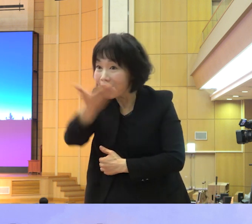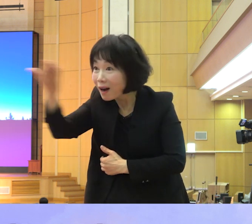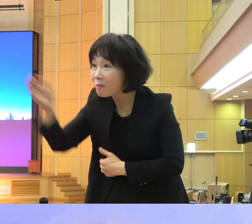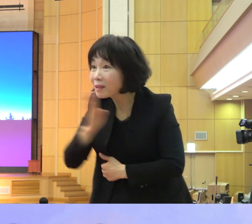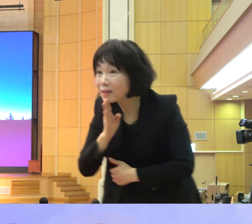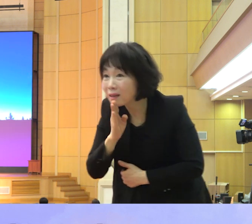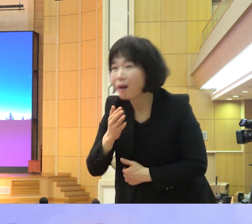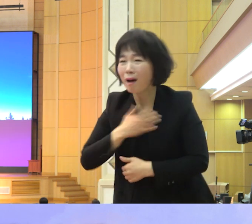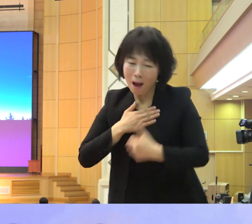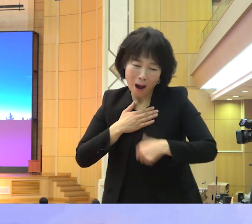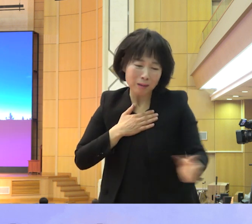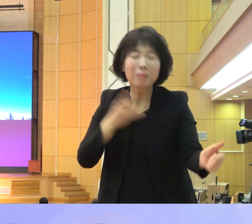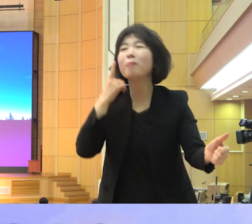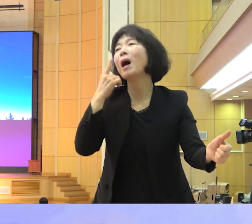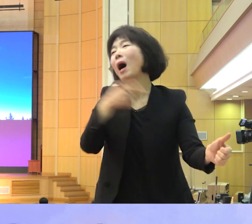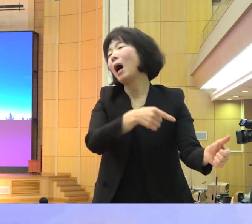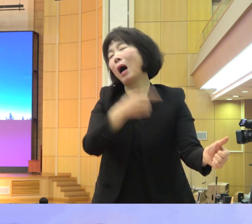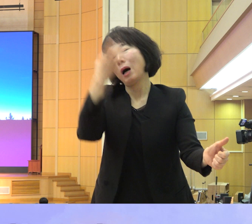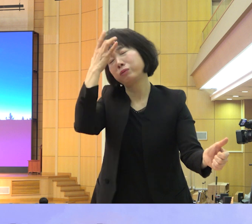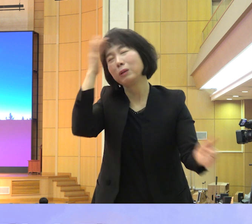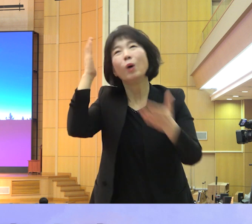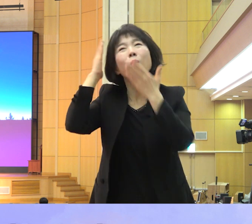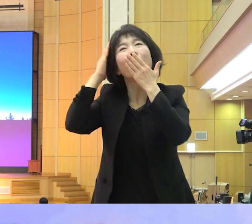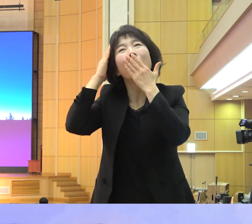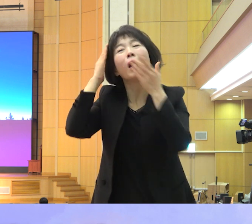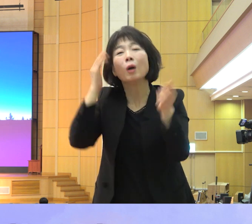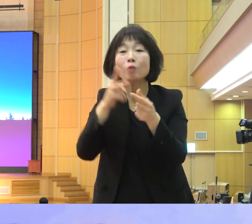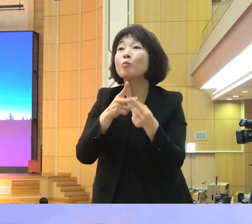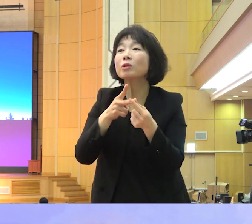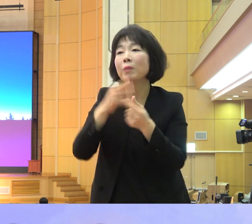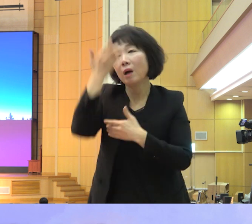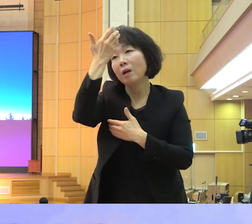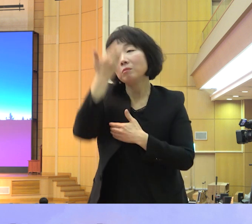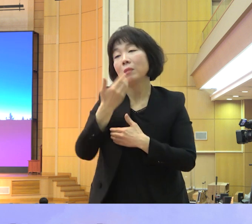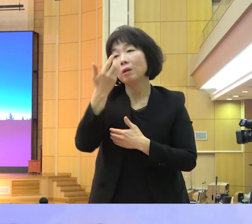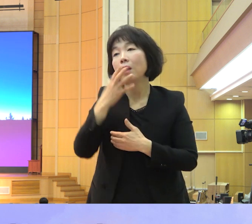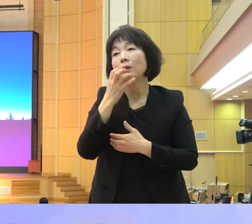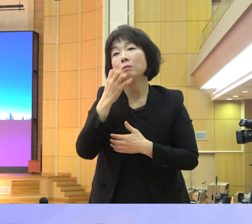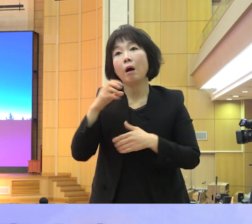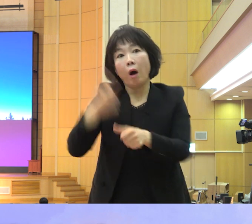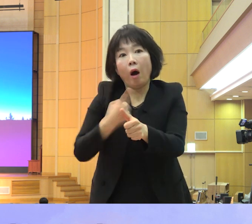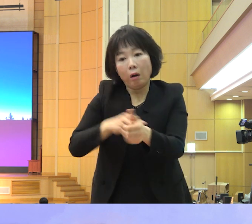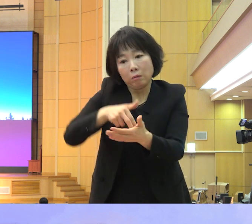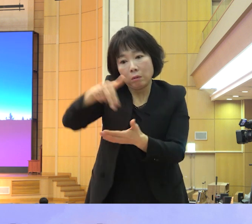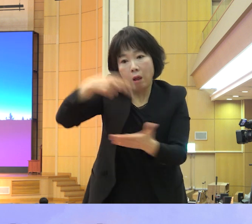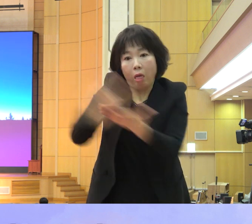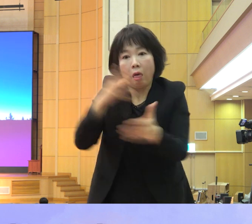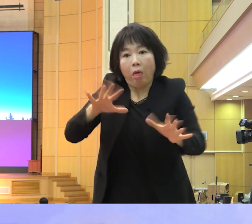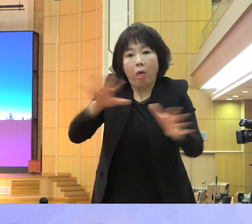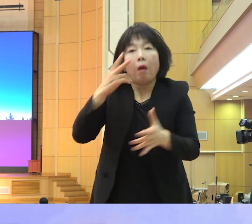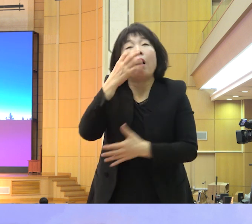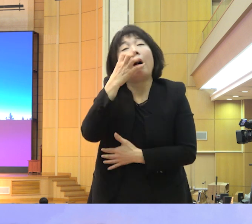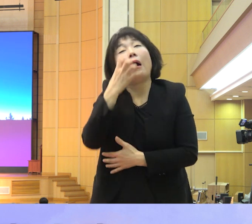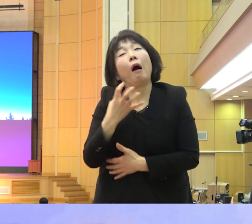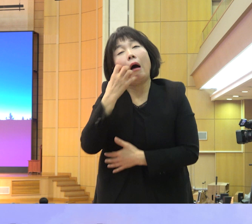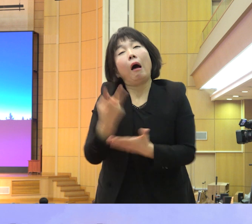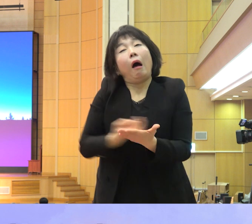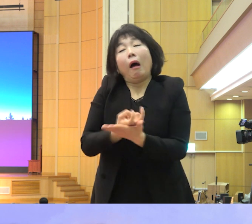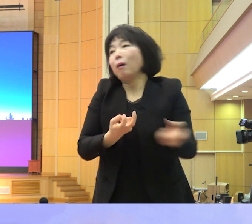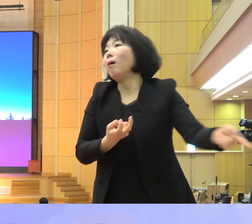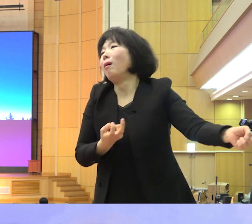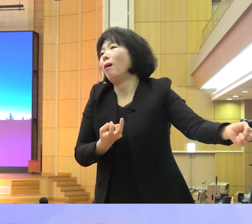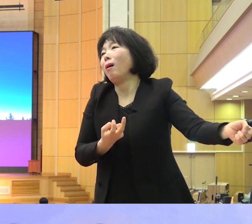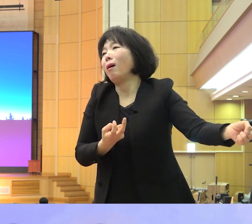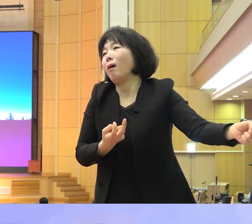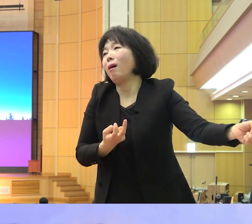제자인데 우리 아이 좀 고쳐주시오. 소문을 듣자니 소경도 눈뜨게 하고 문둥병자도 고치고 나면서부터 안진뱅이도 일어나게